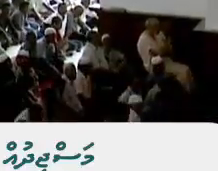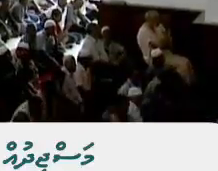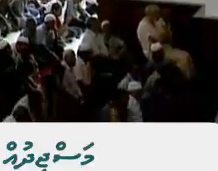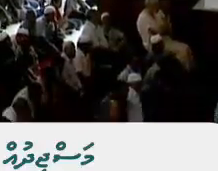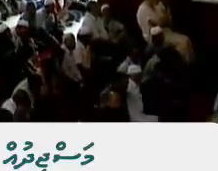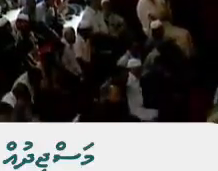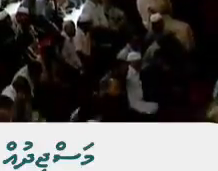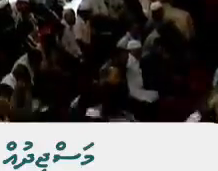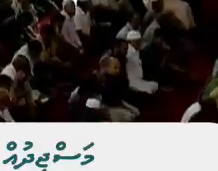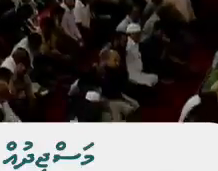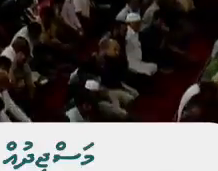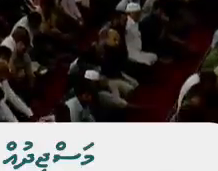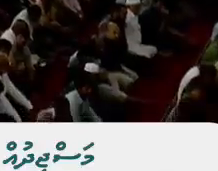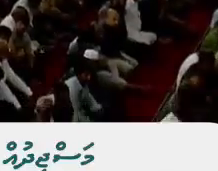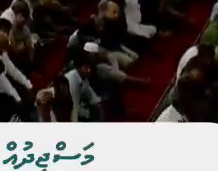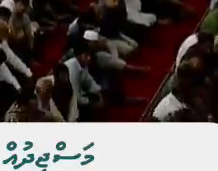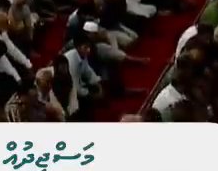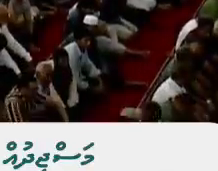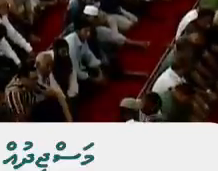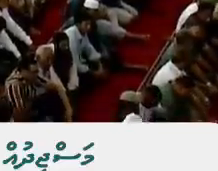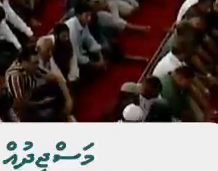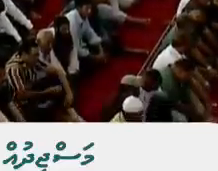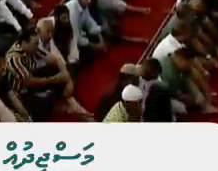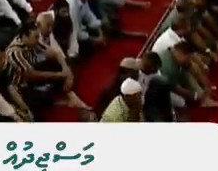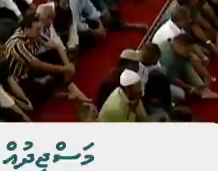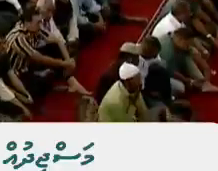الله أكبر. الله